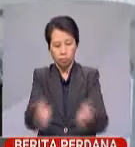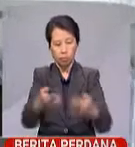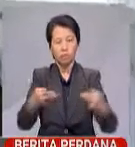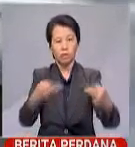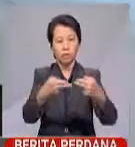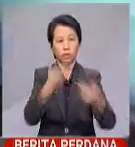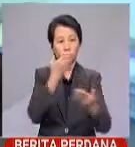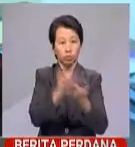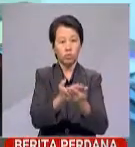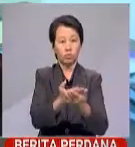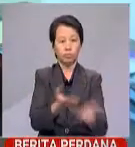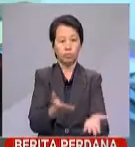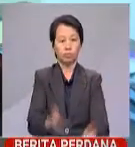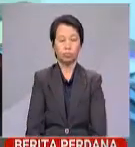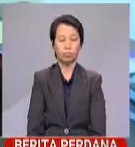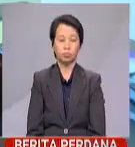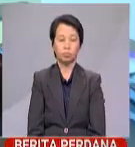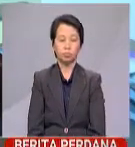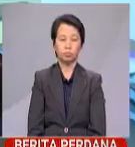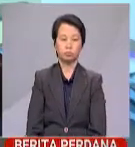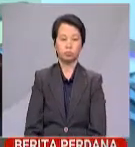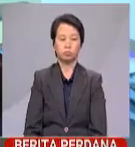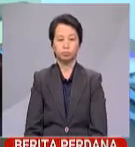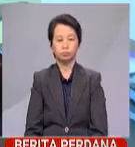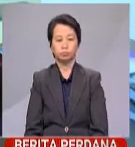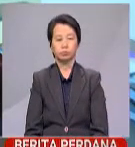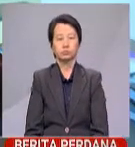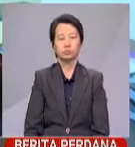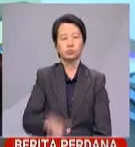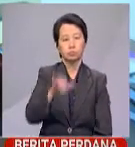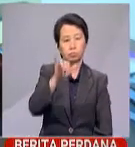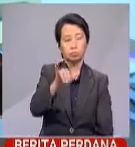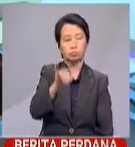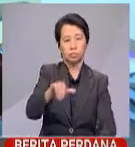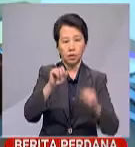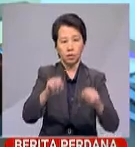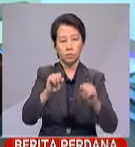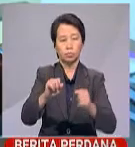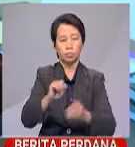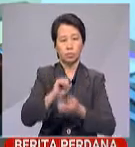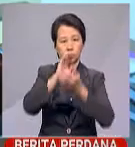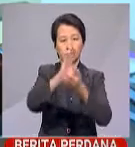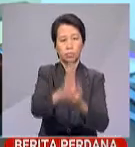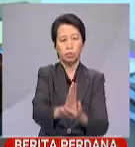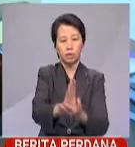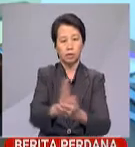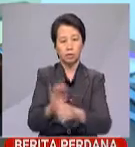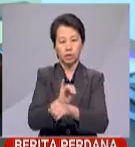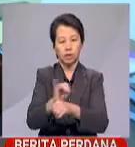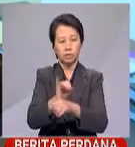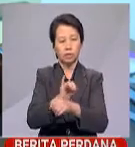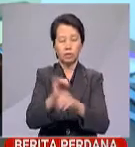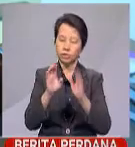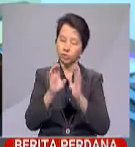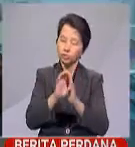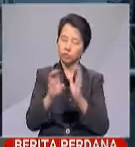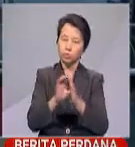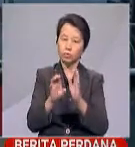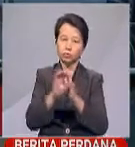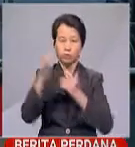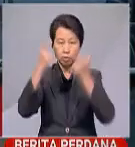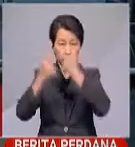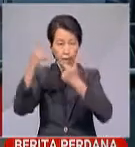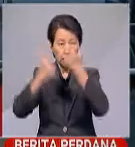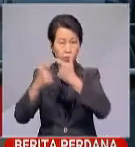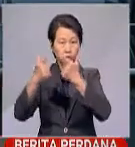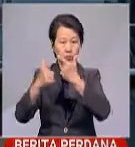hubungan yang baik. Di antara yang boleh membantu sebenarnya industri-industri seperti pelancongan